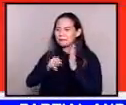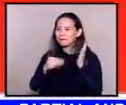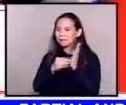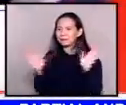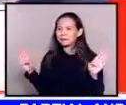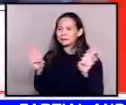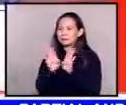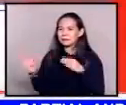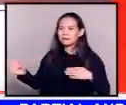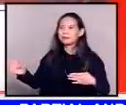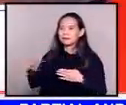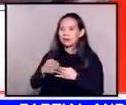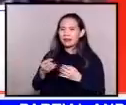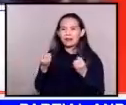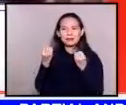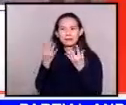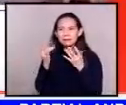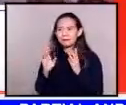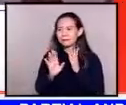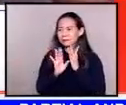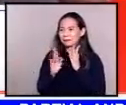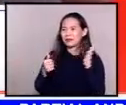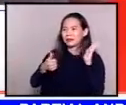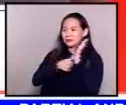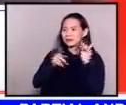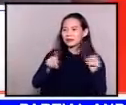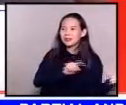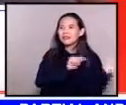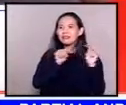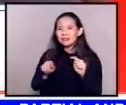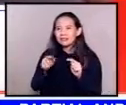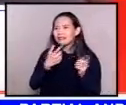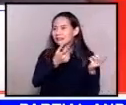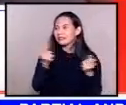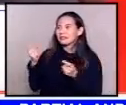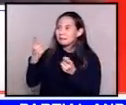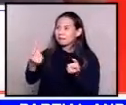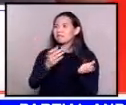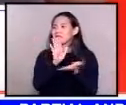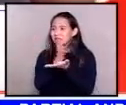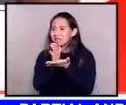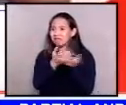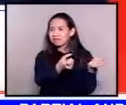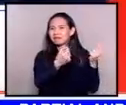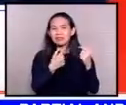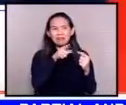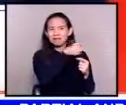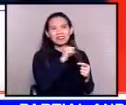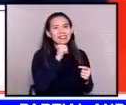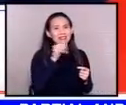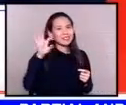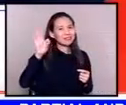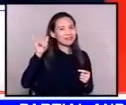labas ng gate yung pila ng mga botante. Ang sabi nila, ang kwento nila sa amin, hindi naman daw nila kasalanan. Yun,